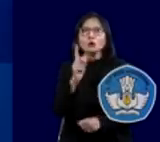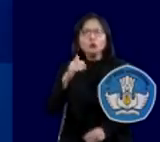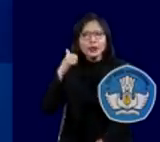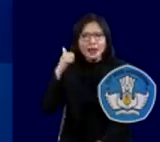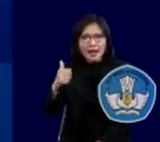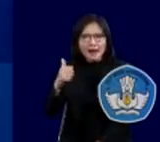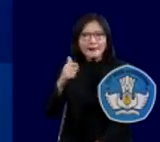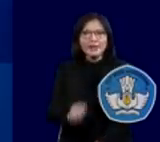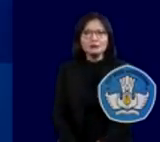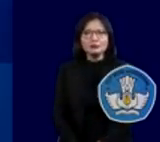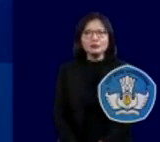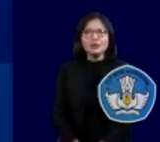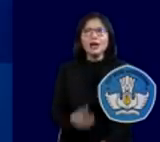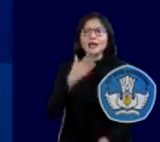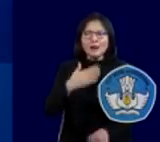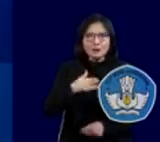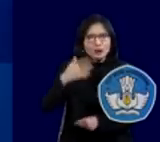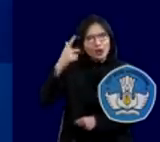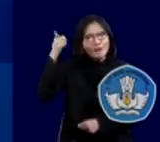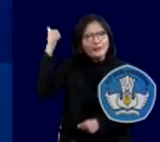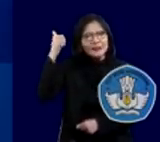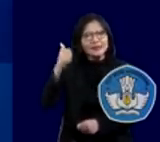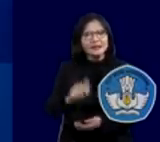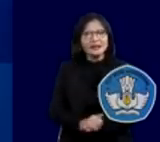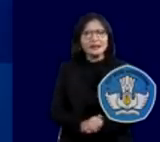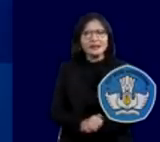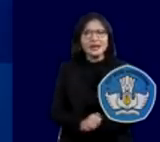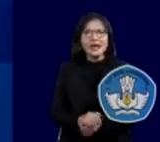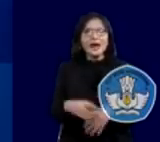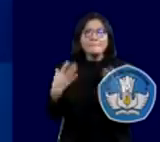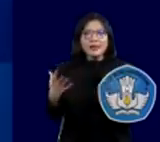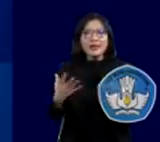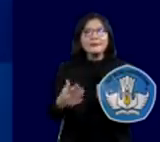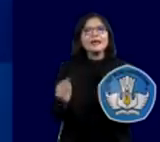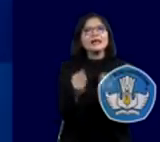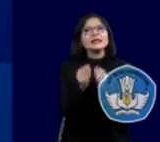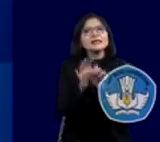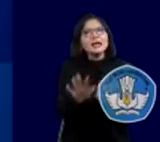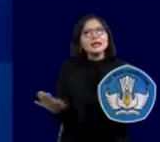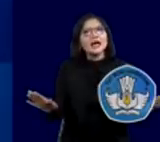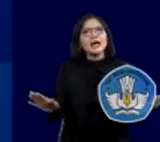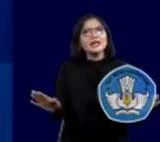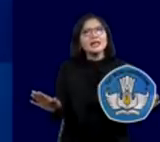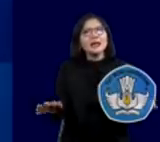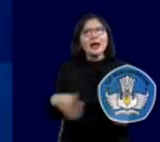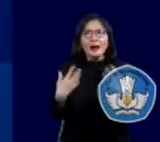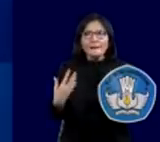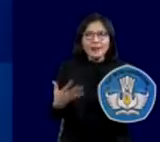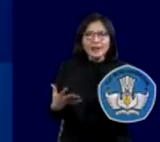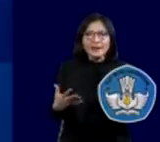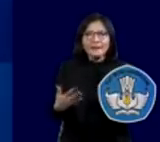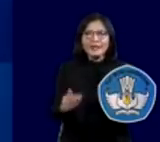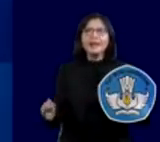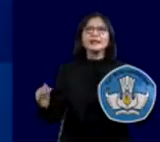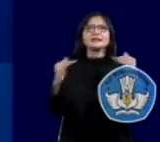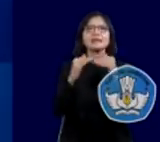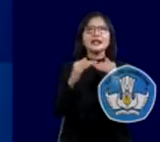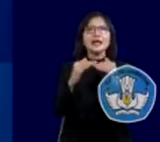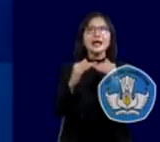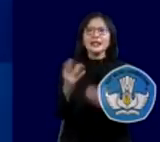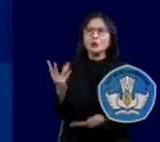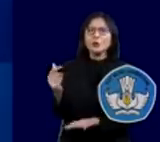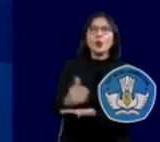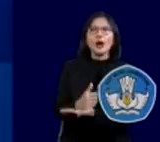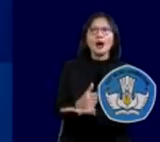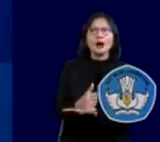punya kompetensi yang baik, bagaimana mengenai kesejahteraan mereka, bagaimana mengenai kesetaraan nafkah mereka. Jadi